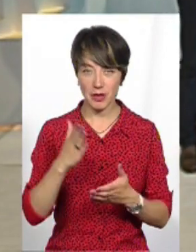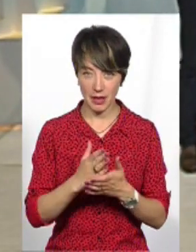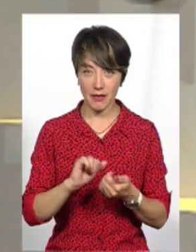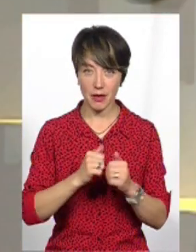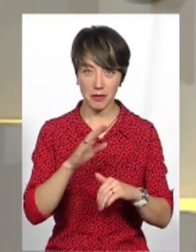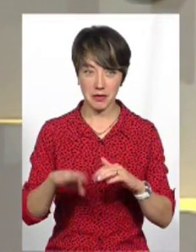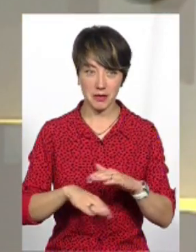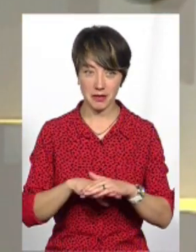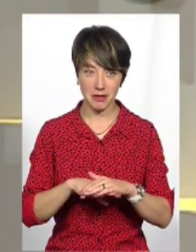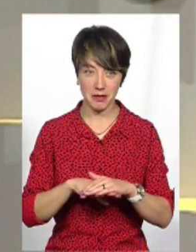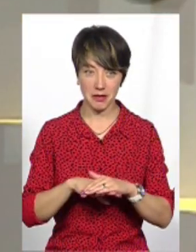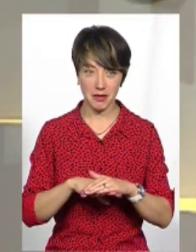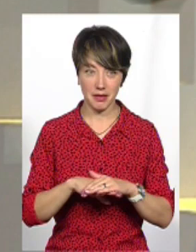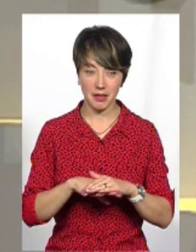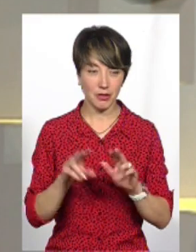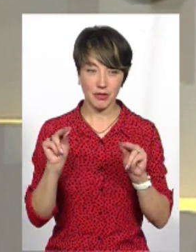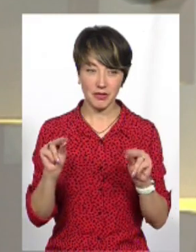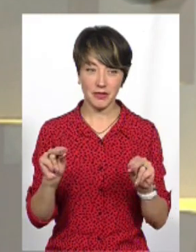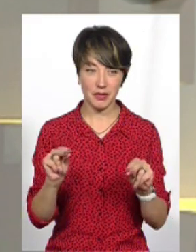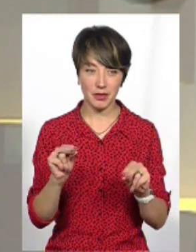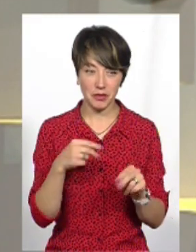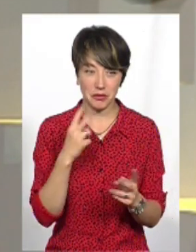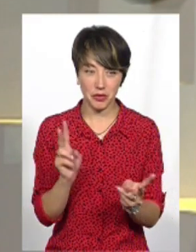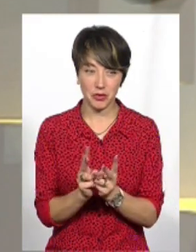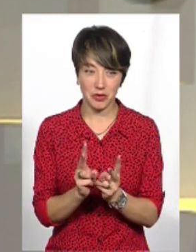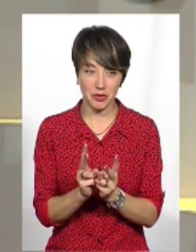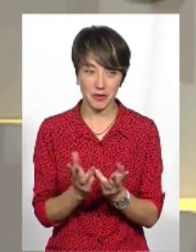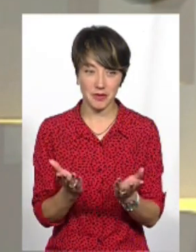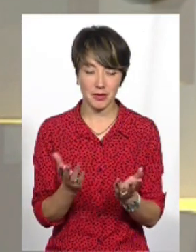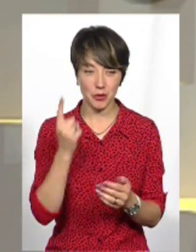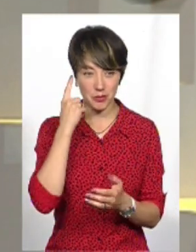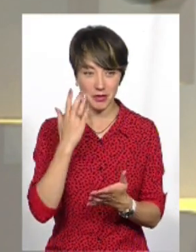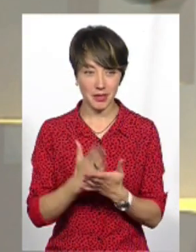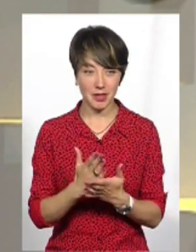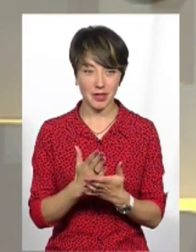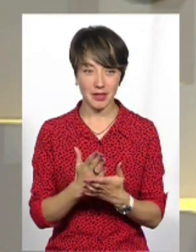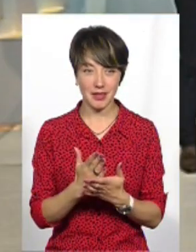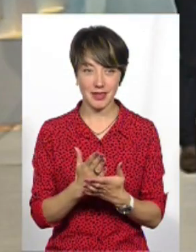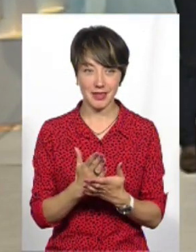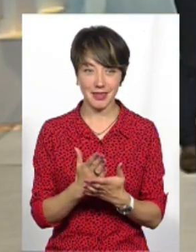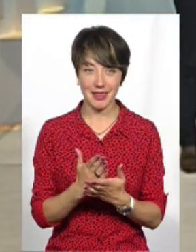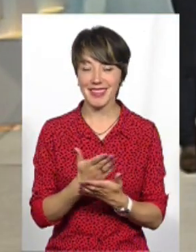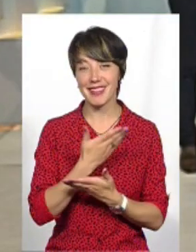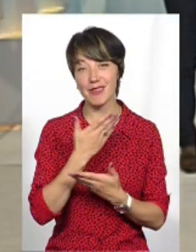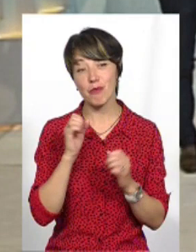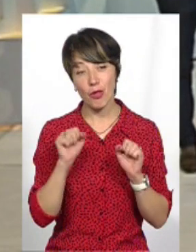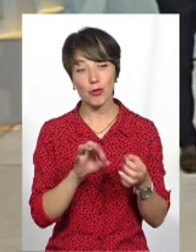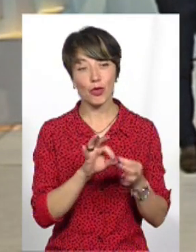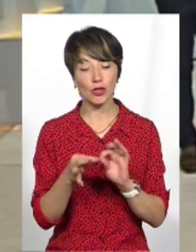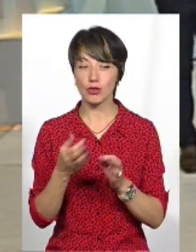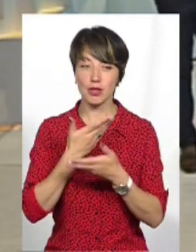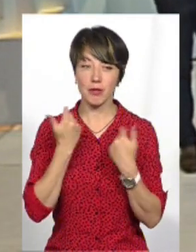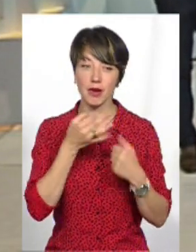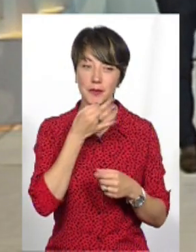в Кам'янці? Ну, я, відверто кажучи, не зустрічав, але я думаю, що є, тому що це немає. Було би логічно. Ну, може, було б логічно,